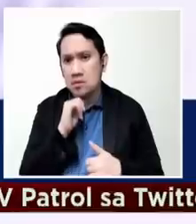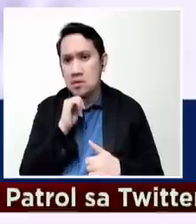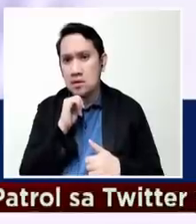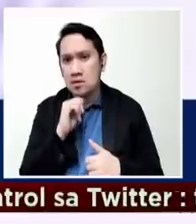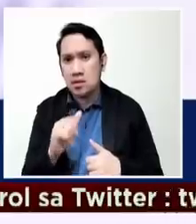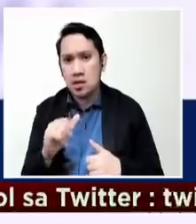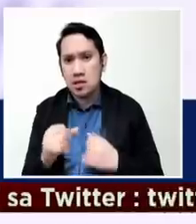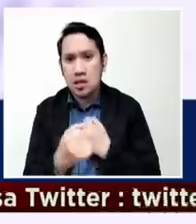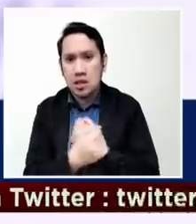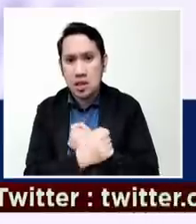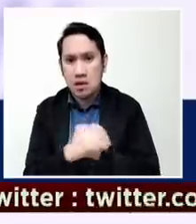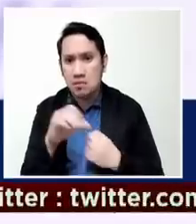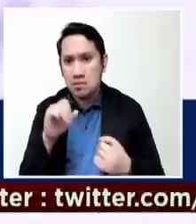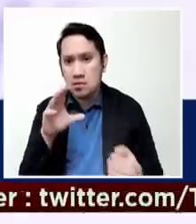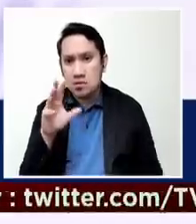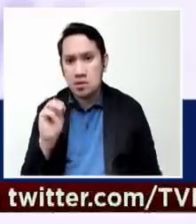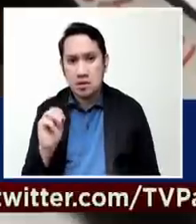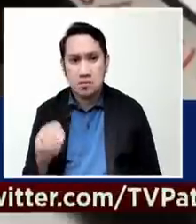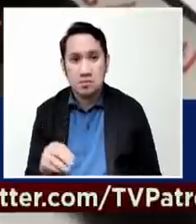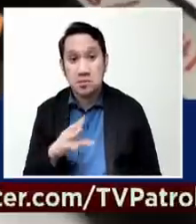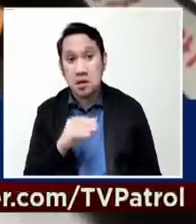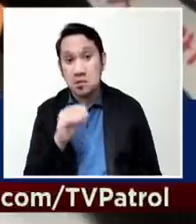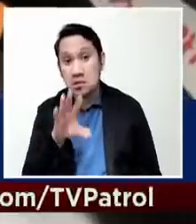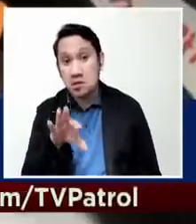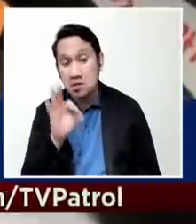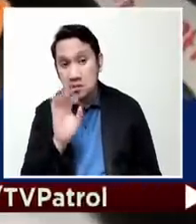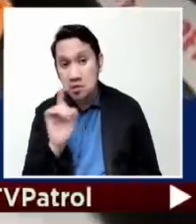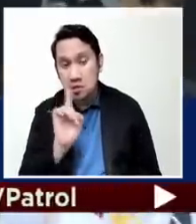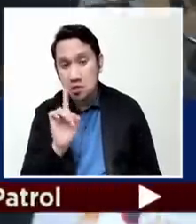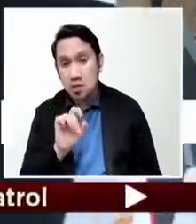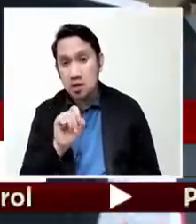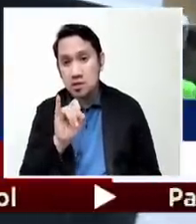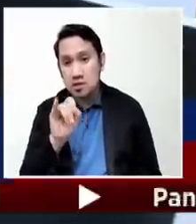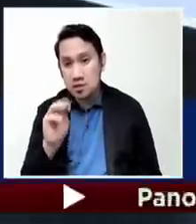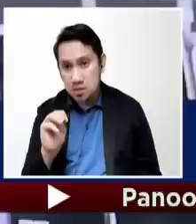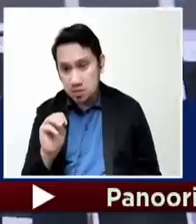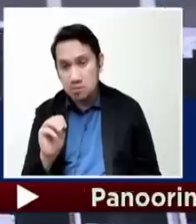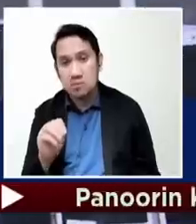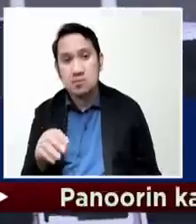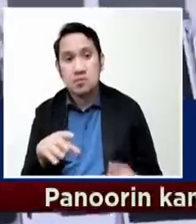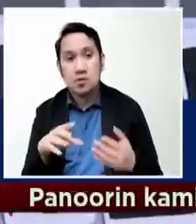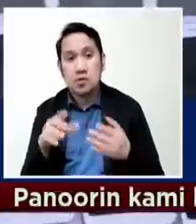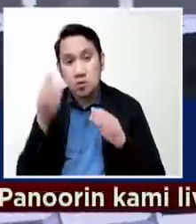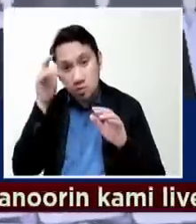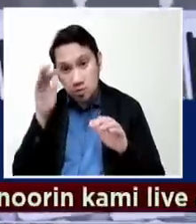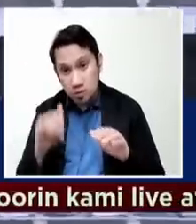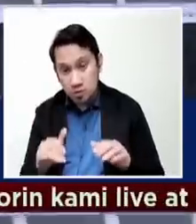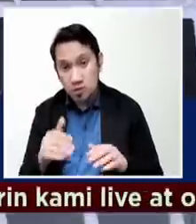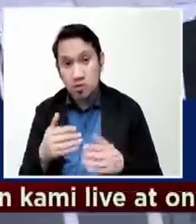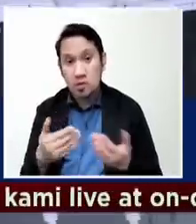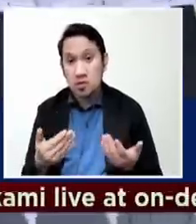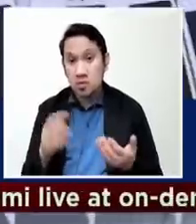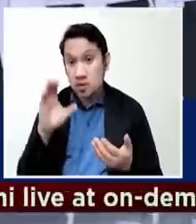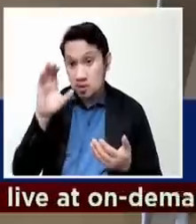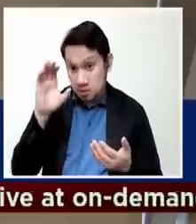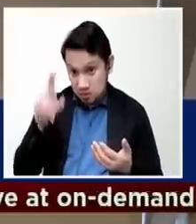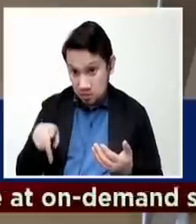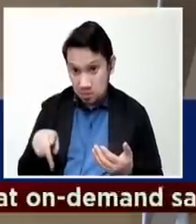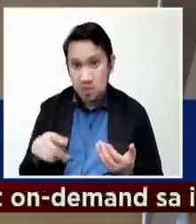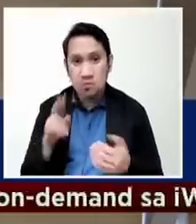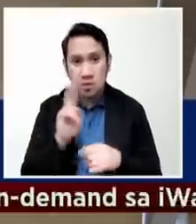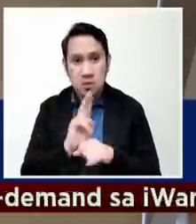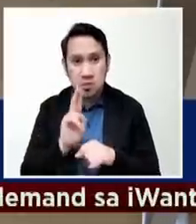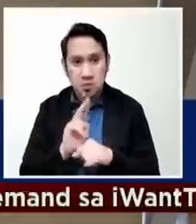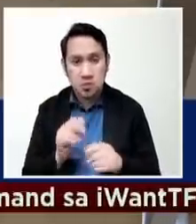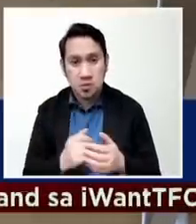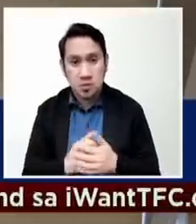investment. Na-recover ng mga otoridad ang mga SIM cards, computer, gadgets na umano'y gamit sa scam.